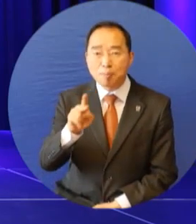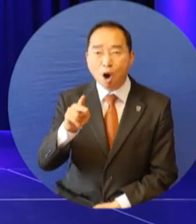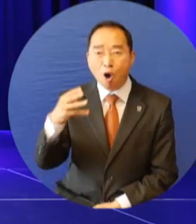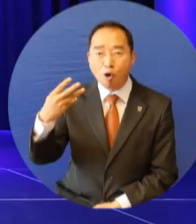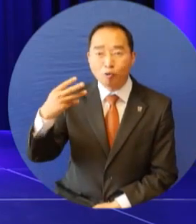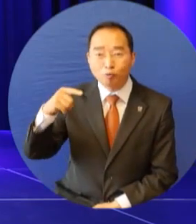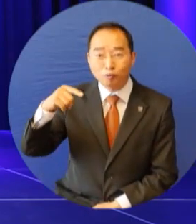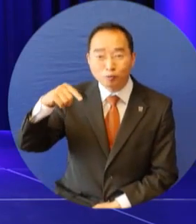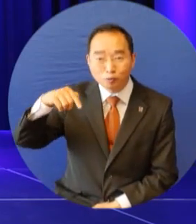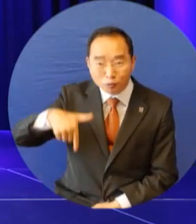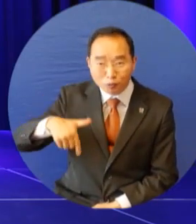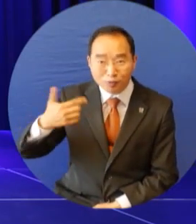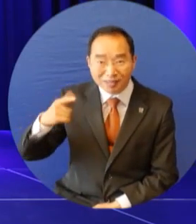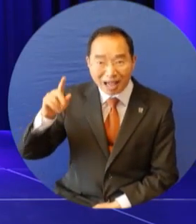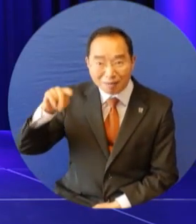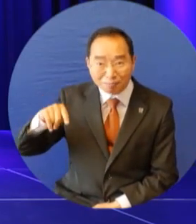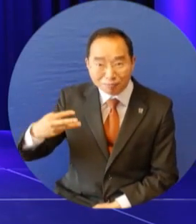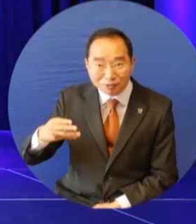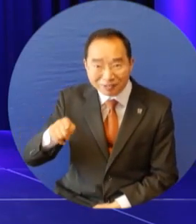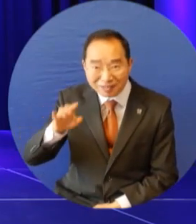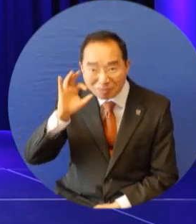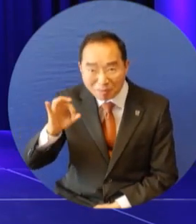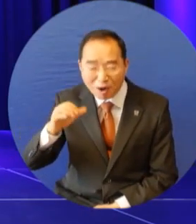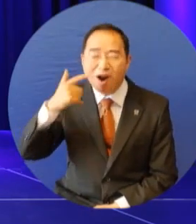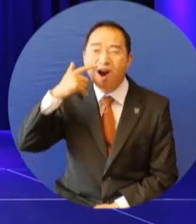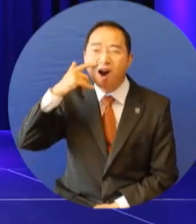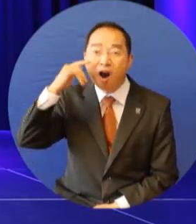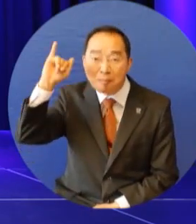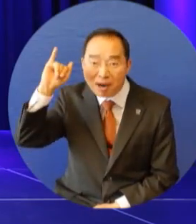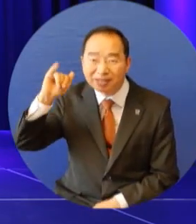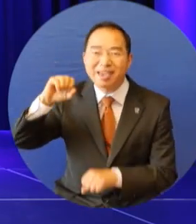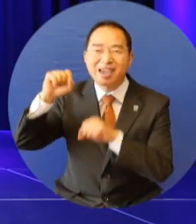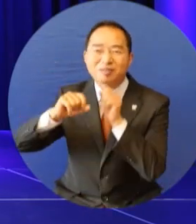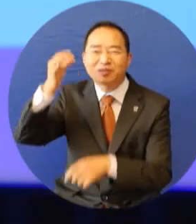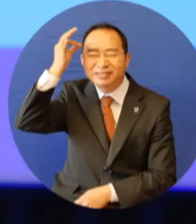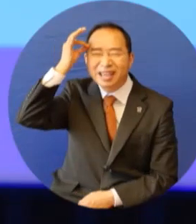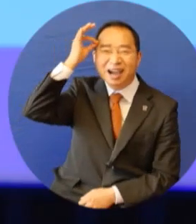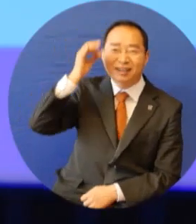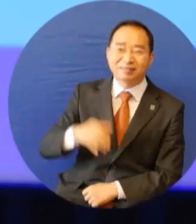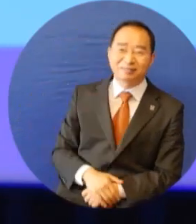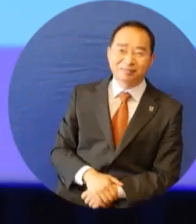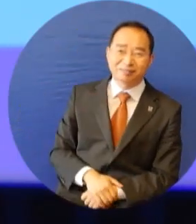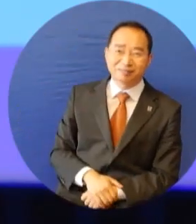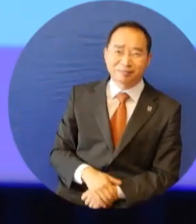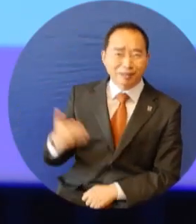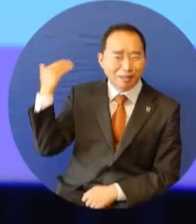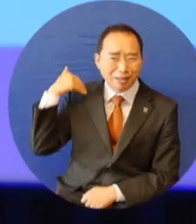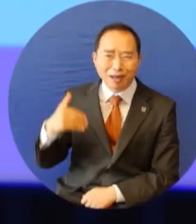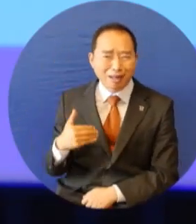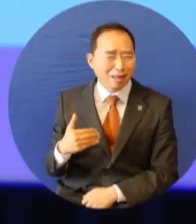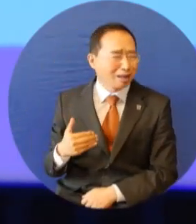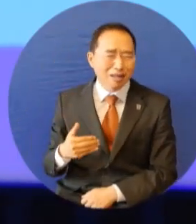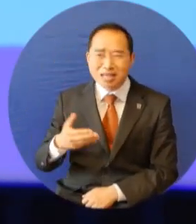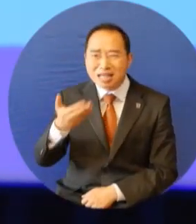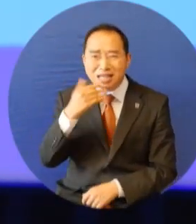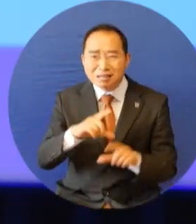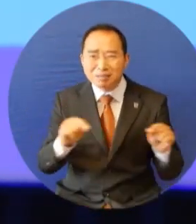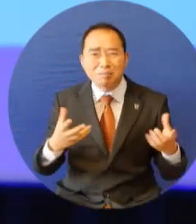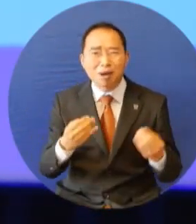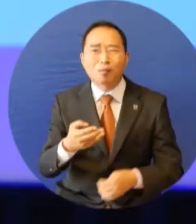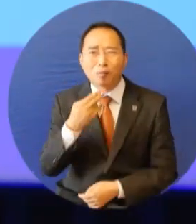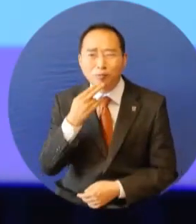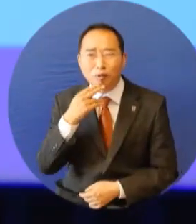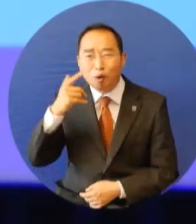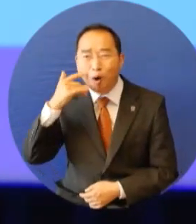어머니 생각이 나요. 왜냐 아, 그분은 비린 것도 드시지 못하고 그 부고와 유일하게 먹는 게